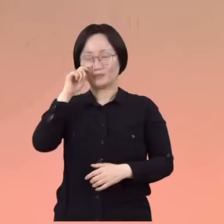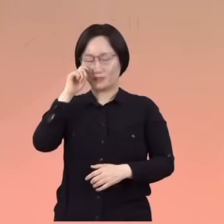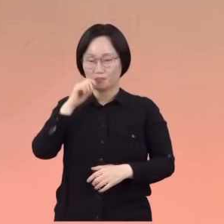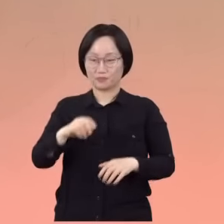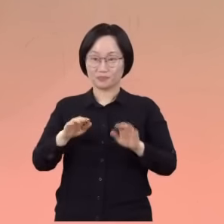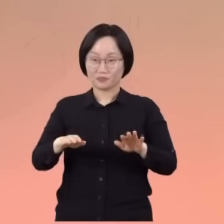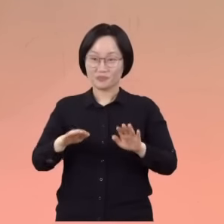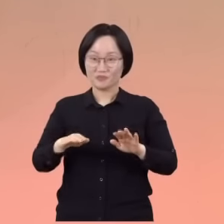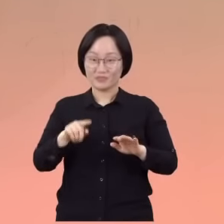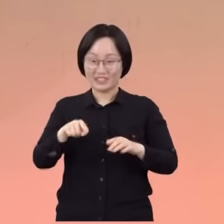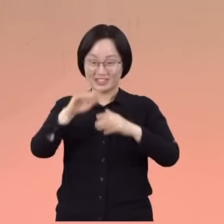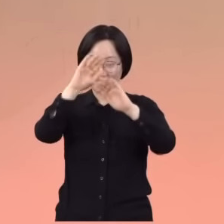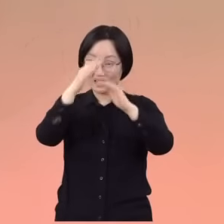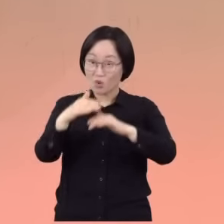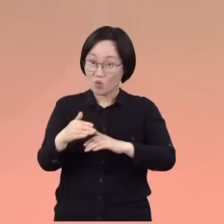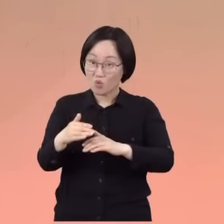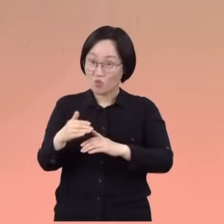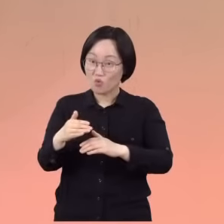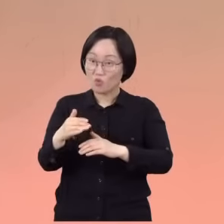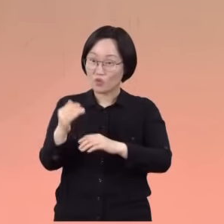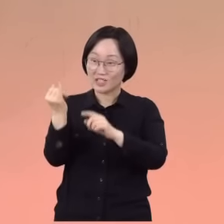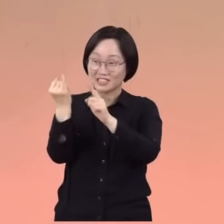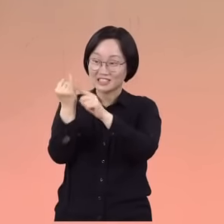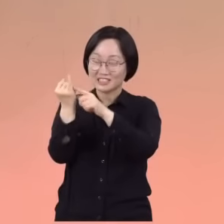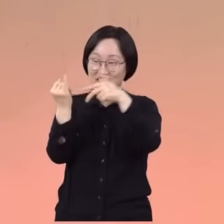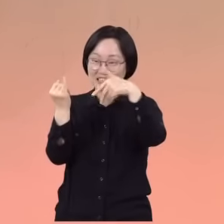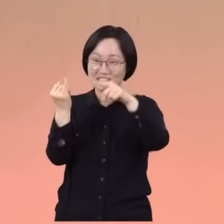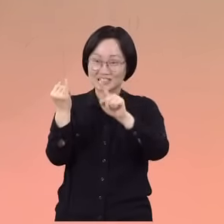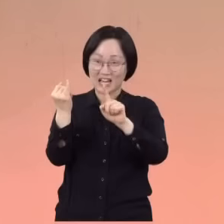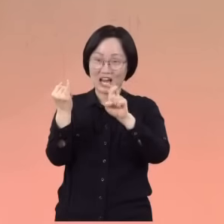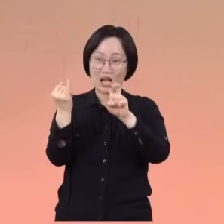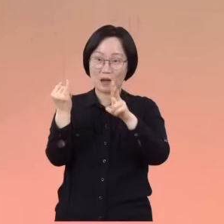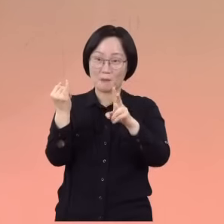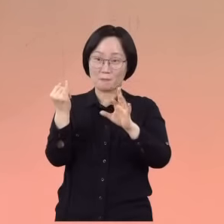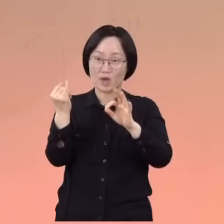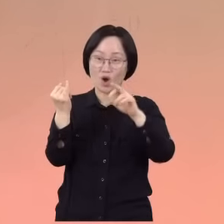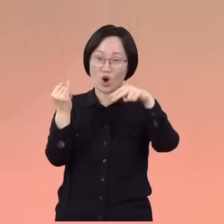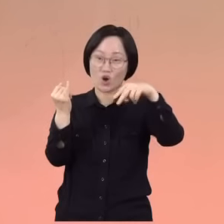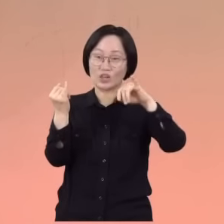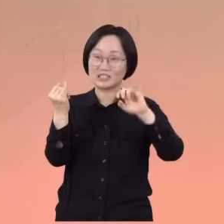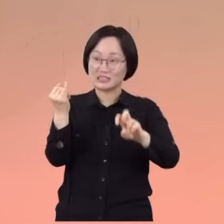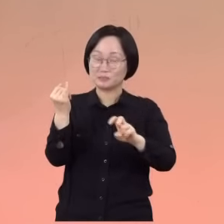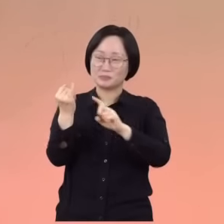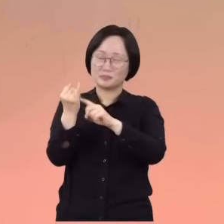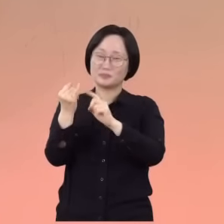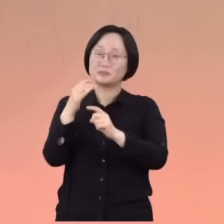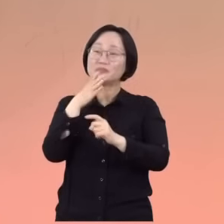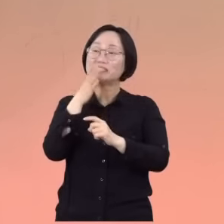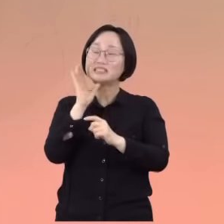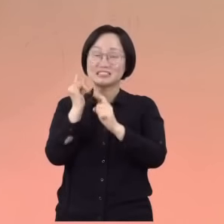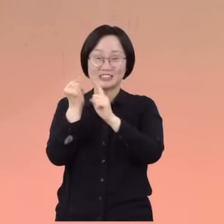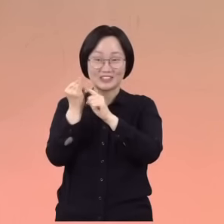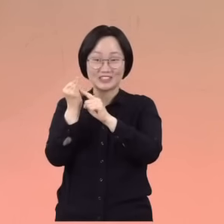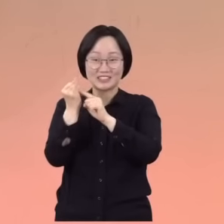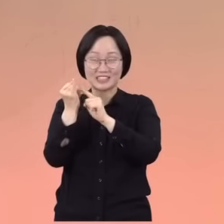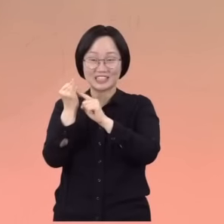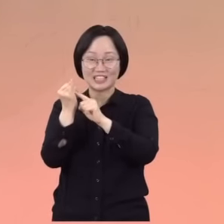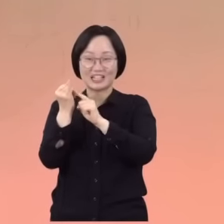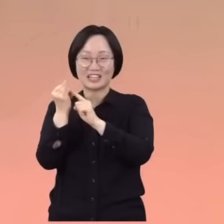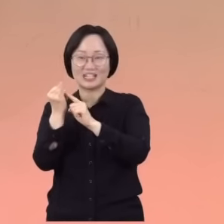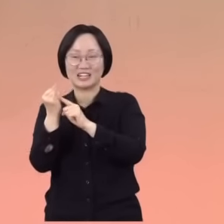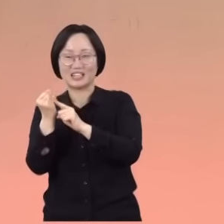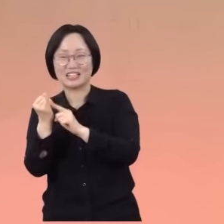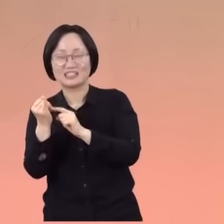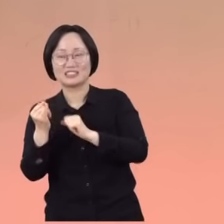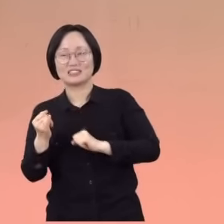체험했으며 ins 불자님 소나무에 완전 찐팬이 있데 소나무에 나오는 그 부처님